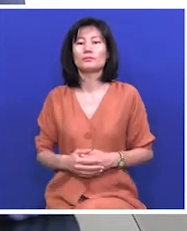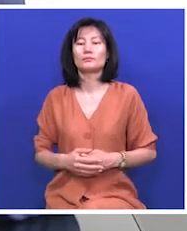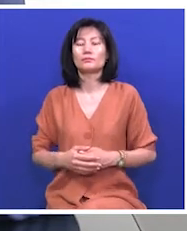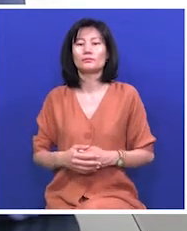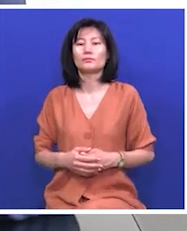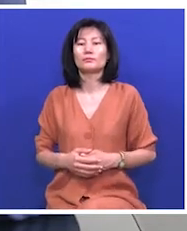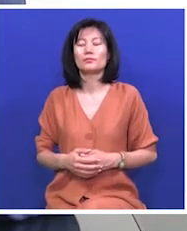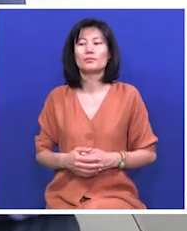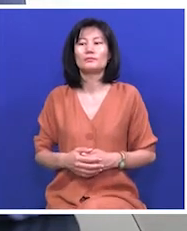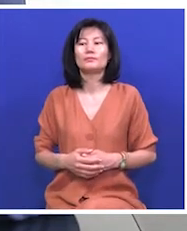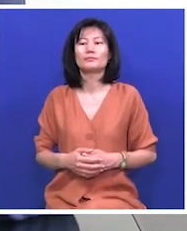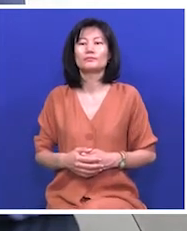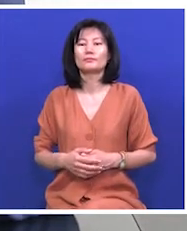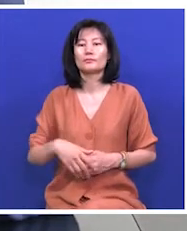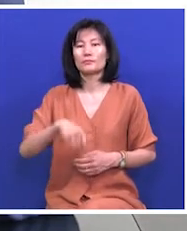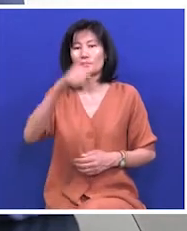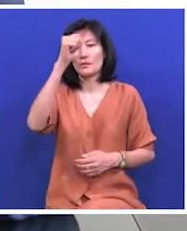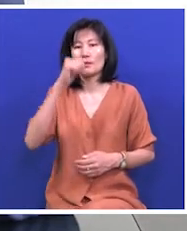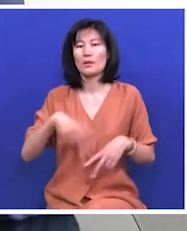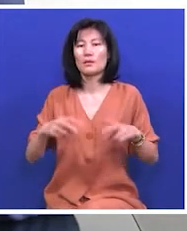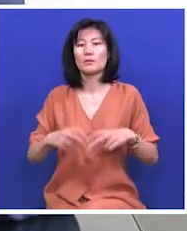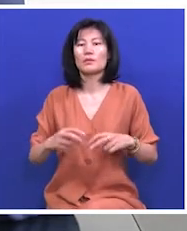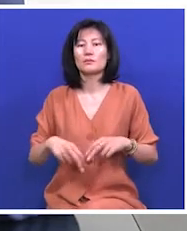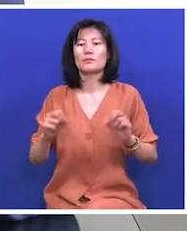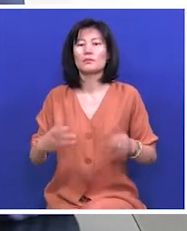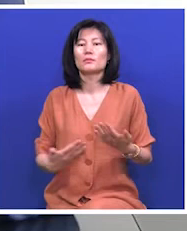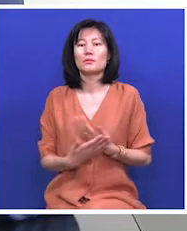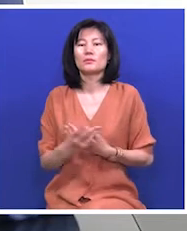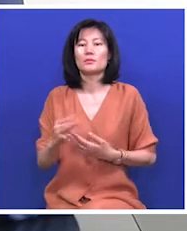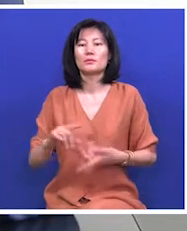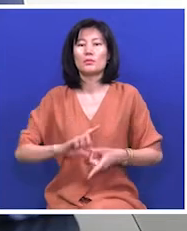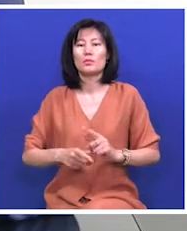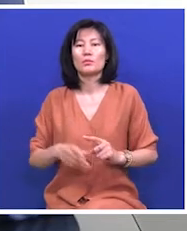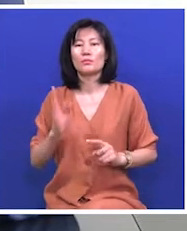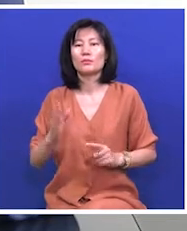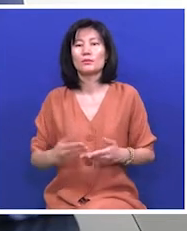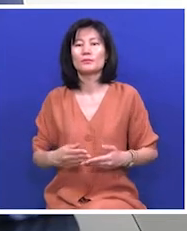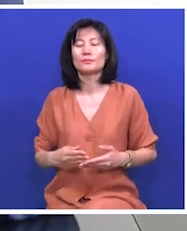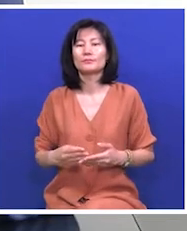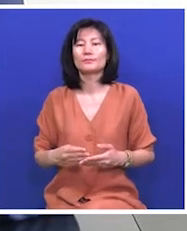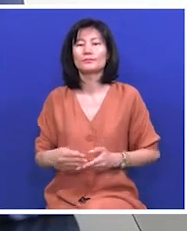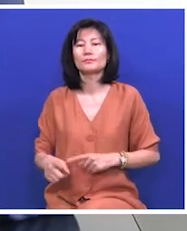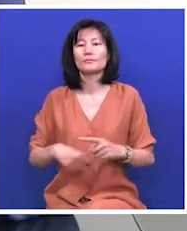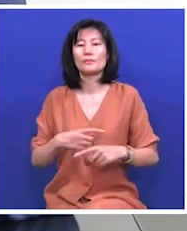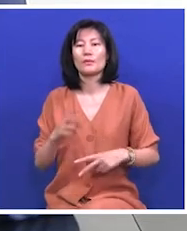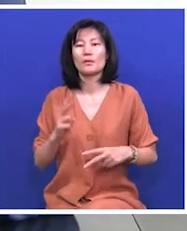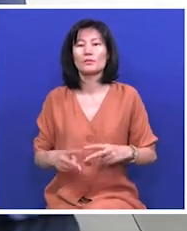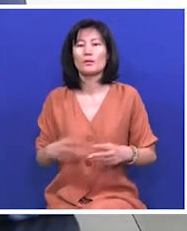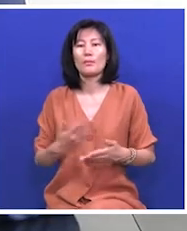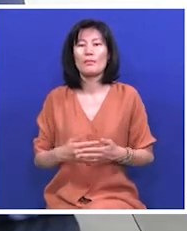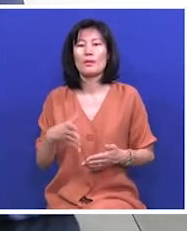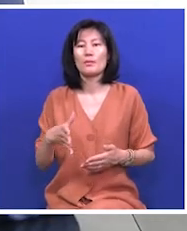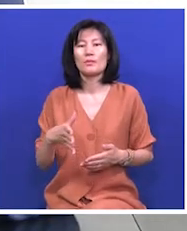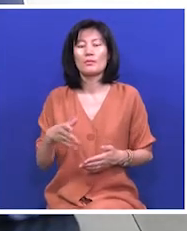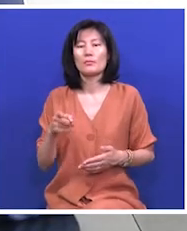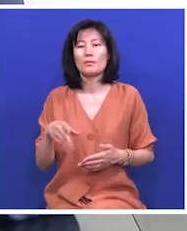Сол бойынша ай сайын тексеріп отырамыз. Жаңартулар, өзгерістер болып жатады. Енді соңғы